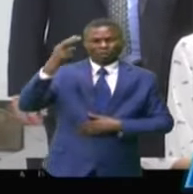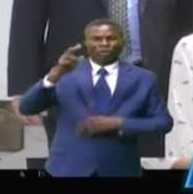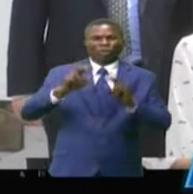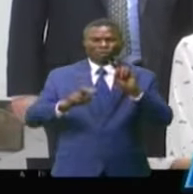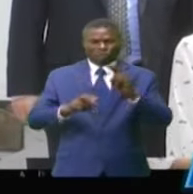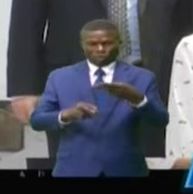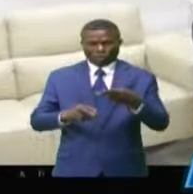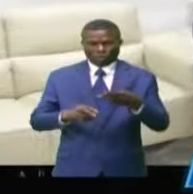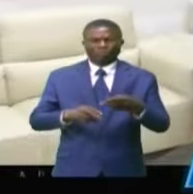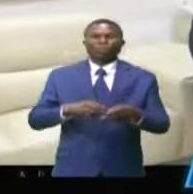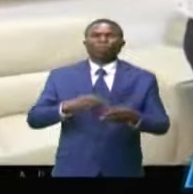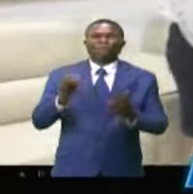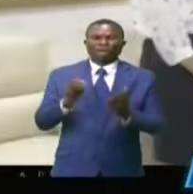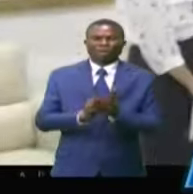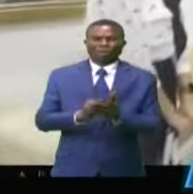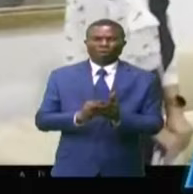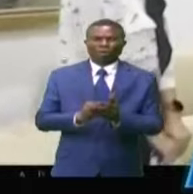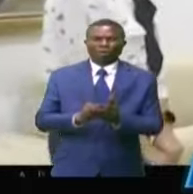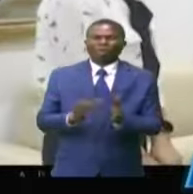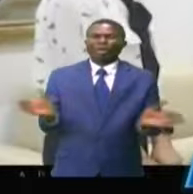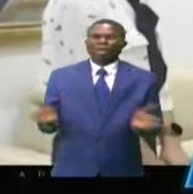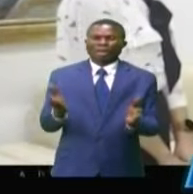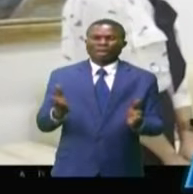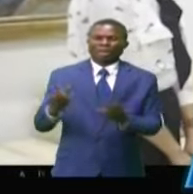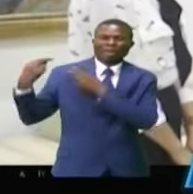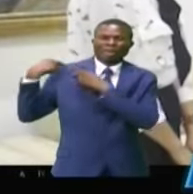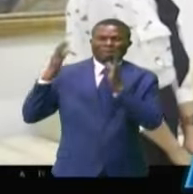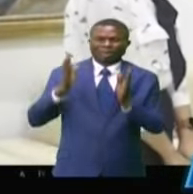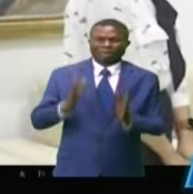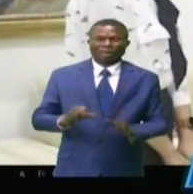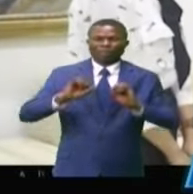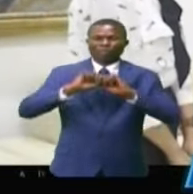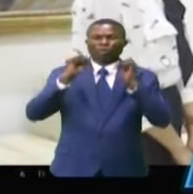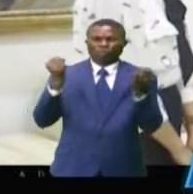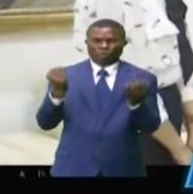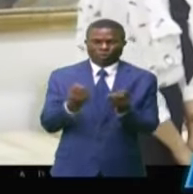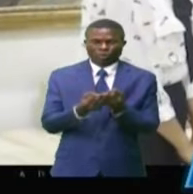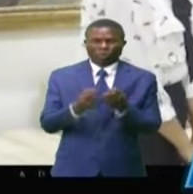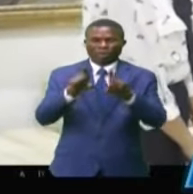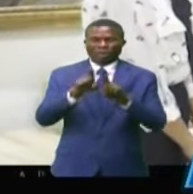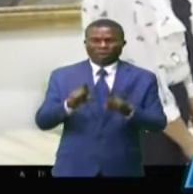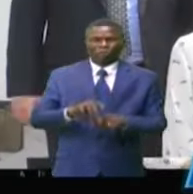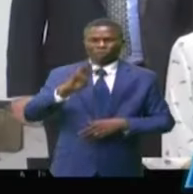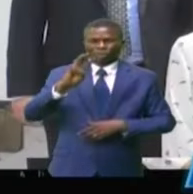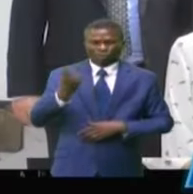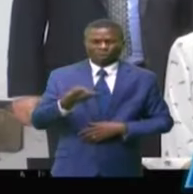à assumer activement les responsabilités sociales et aussi pour